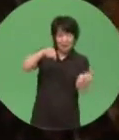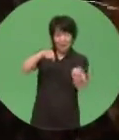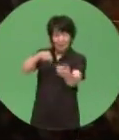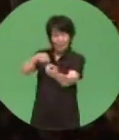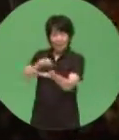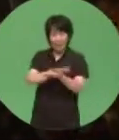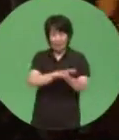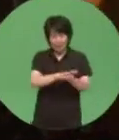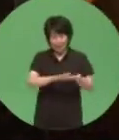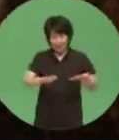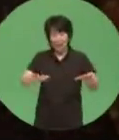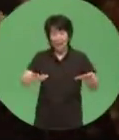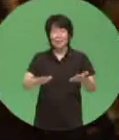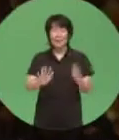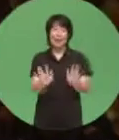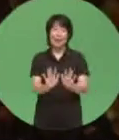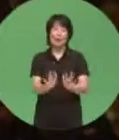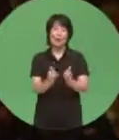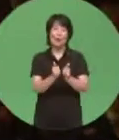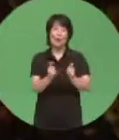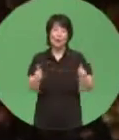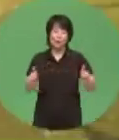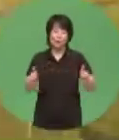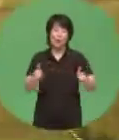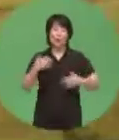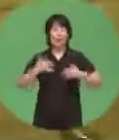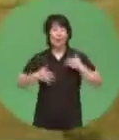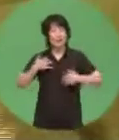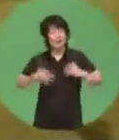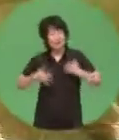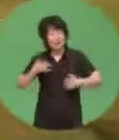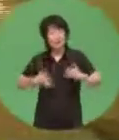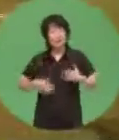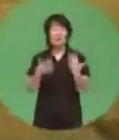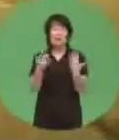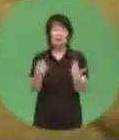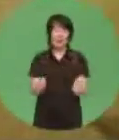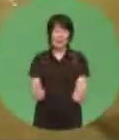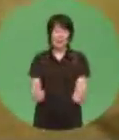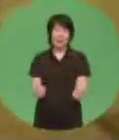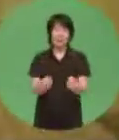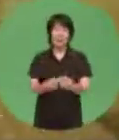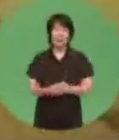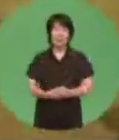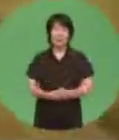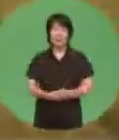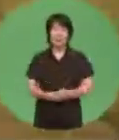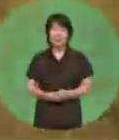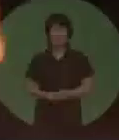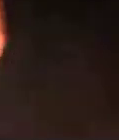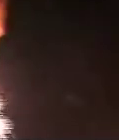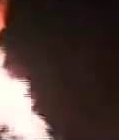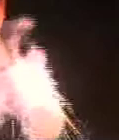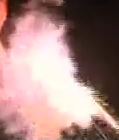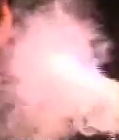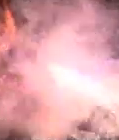花火の幻想的な光に子どもたちは暑さを忘れ花火を楽しみました。